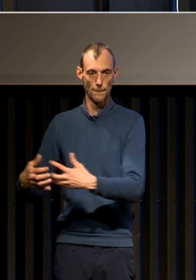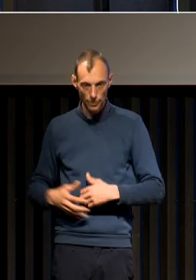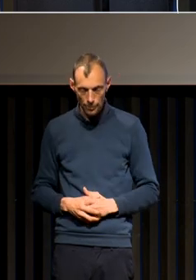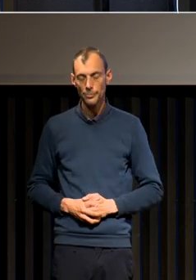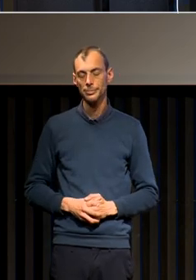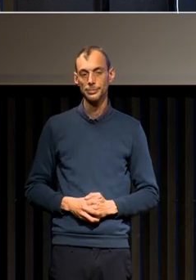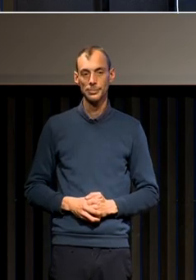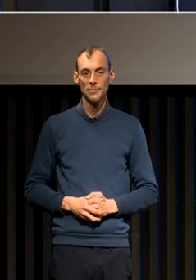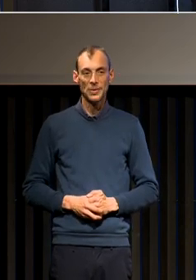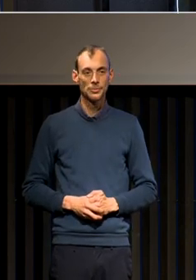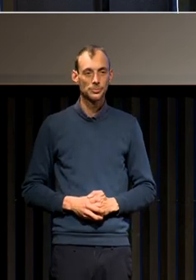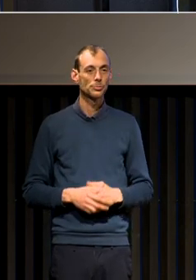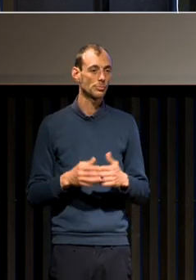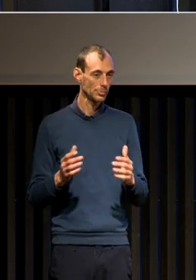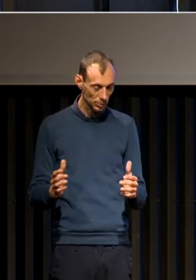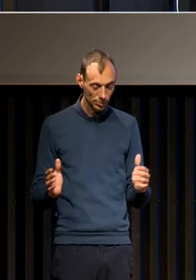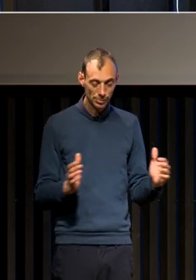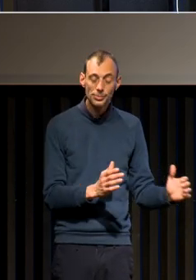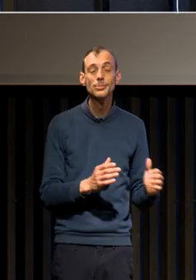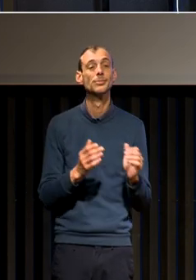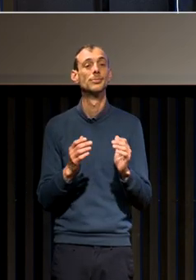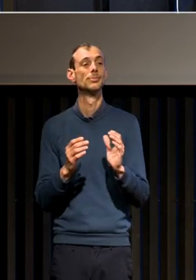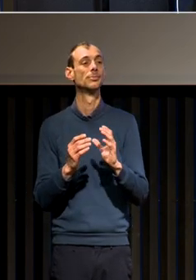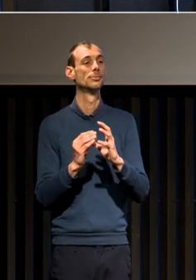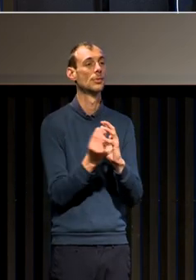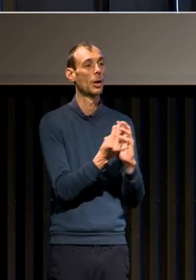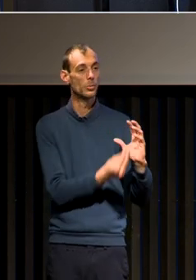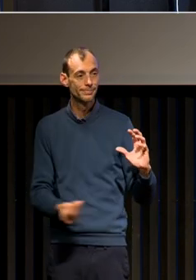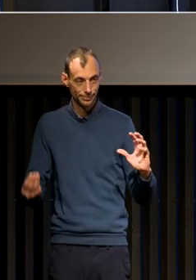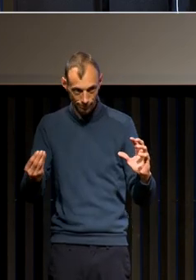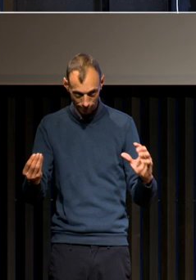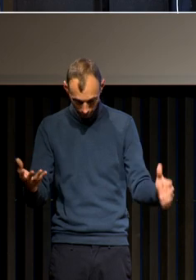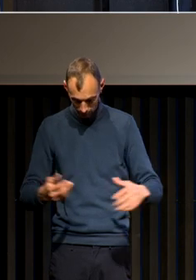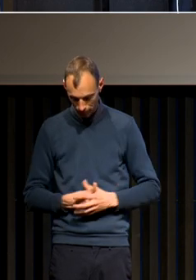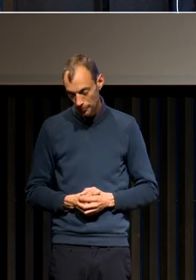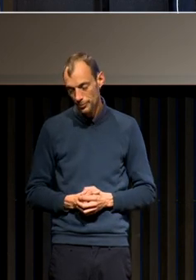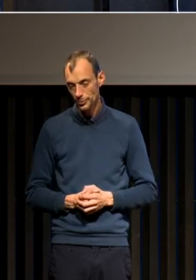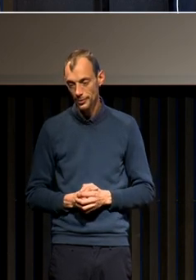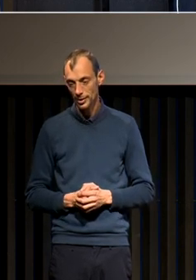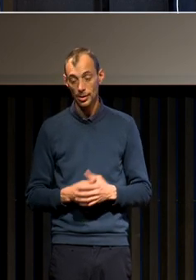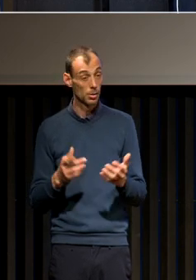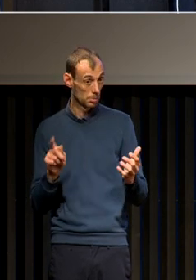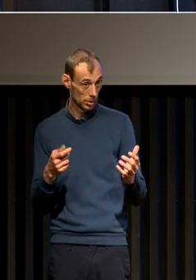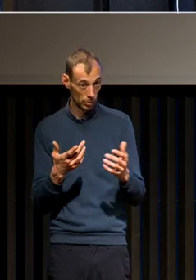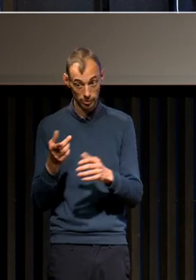Le transfert d'embryons. Le transfert d'embryons, ce sont des transferts d'embryons congelés